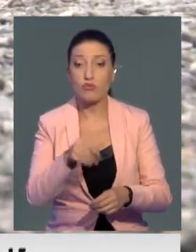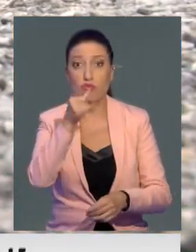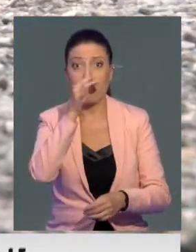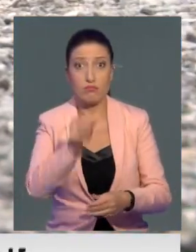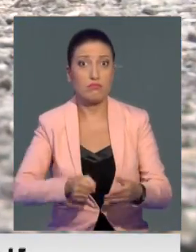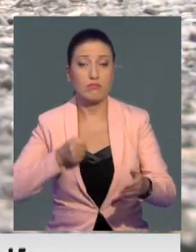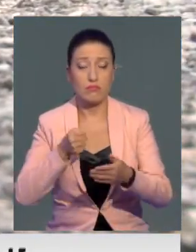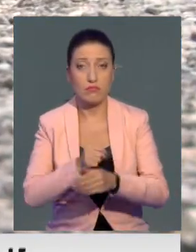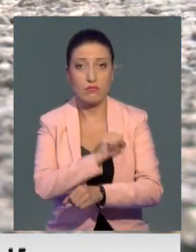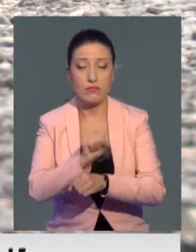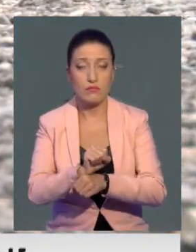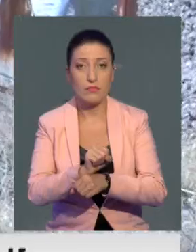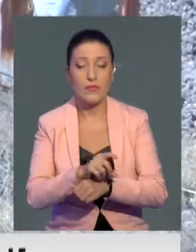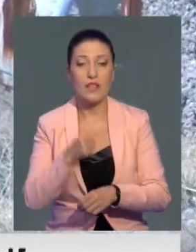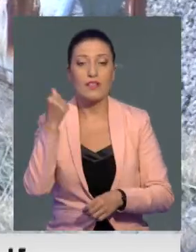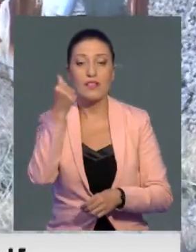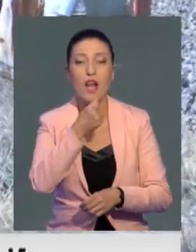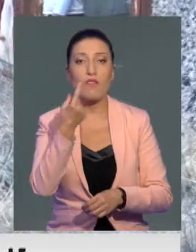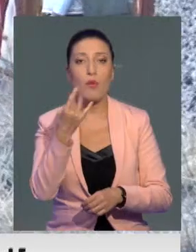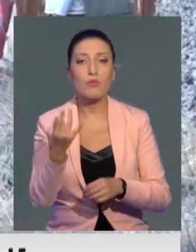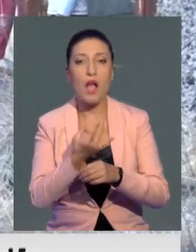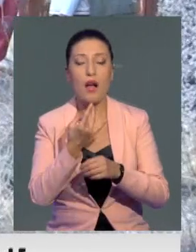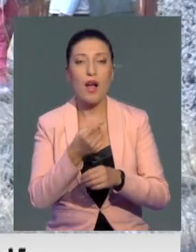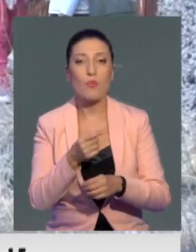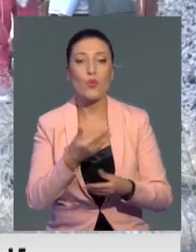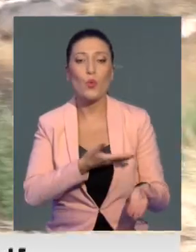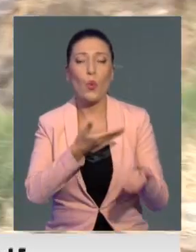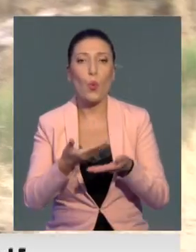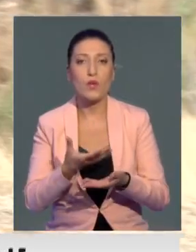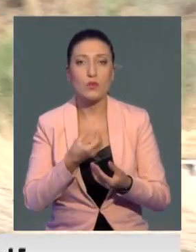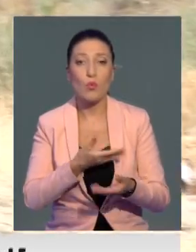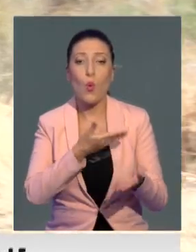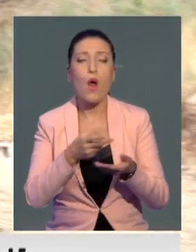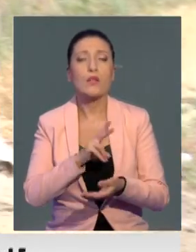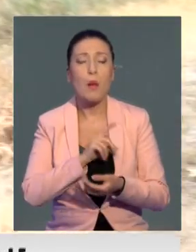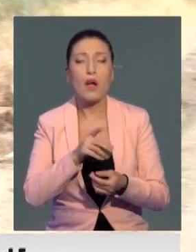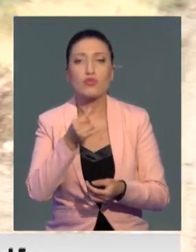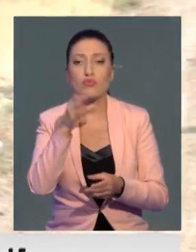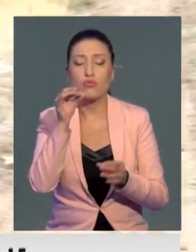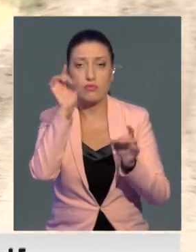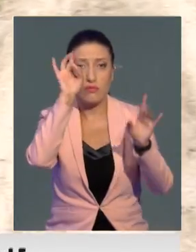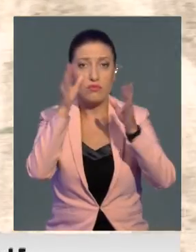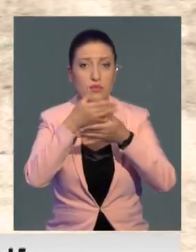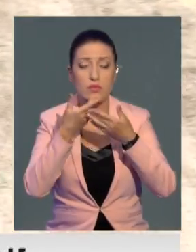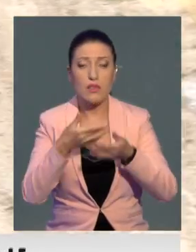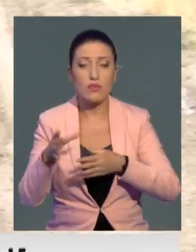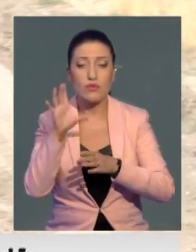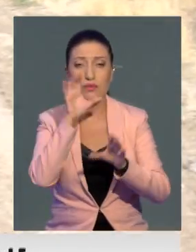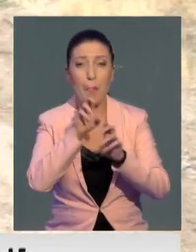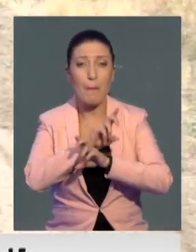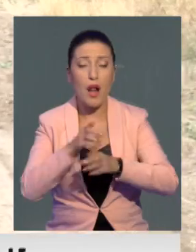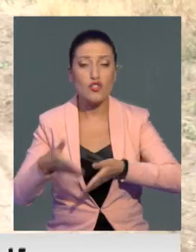Այստեղ բնակիչները տարին մեկ են հյուր ընդունում, ոչ թե որ հյուրասեր չեն, այլ ճարչուն են։ Քարուքանդ ճանապարհով հյուրերն ինչպես կանցնեն։